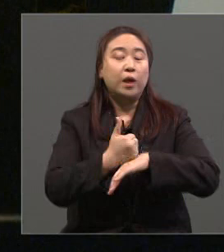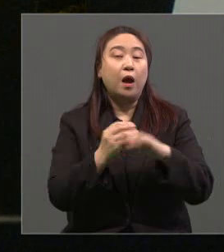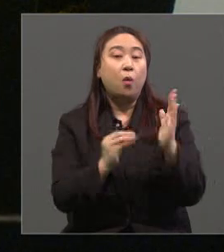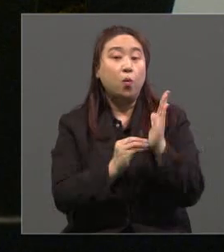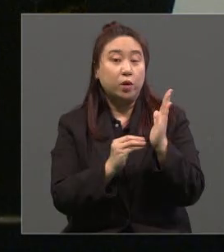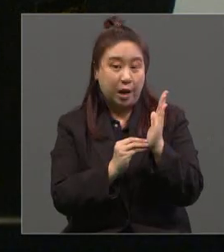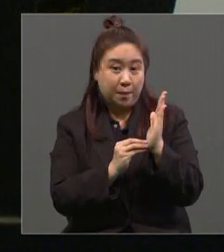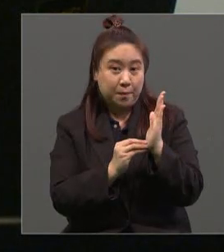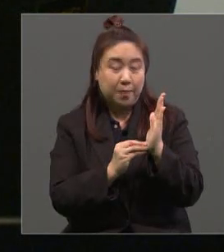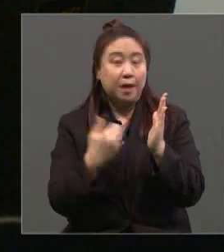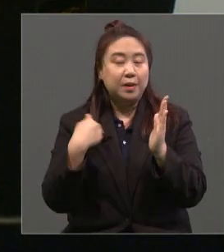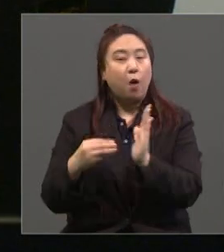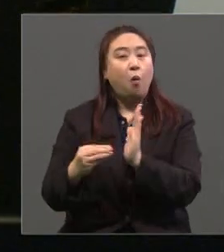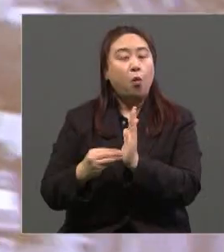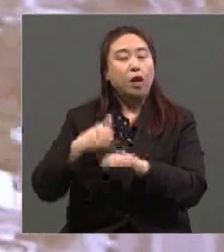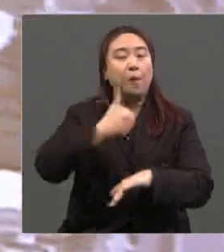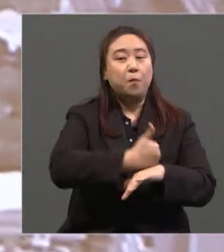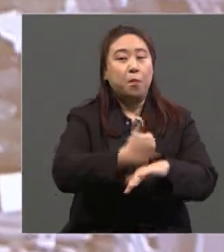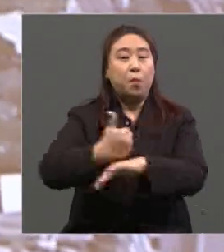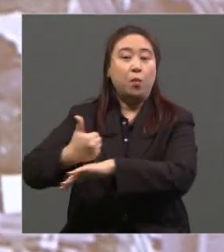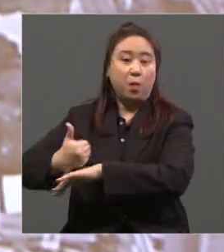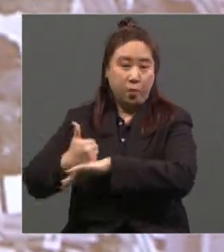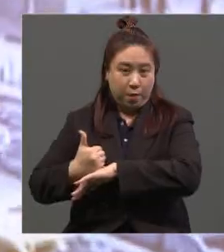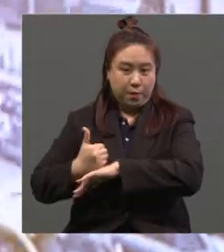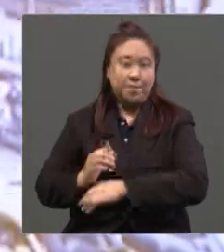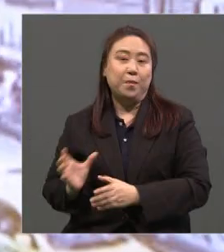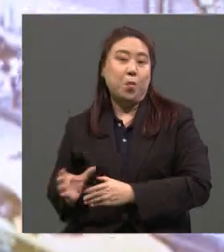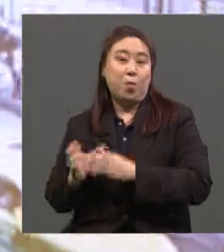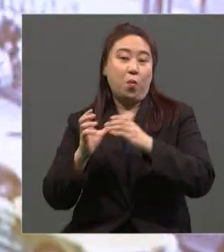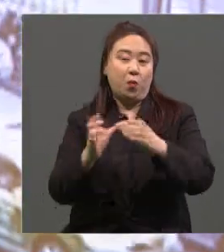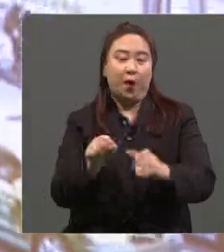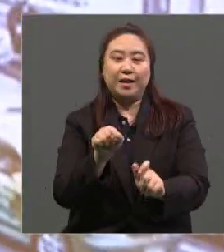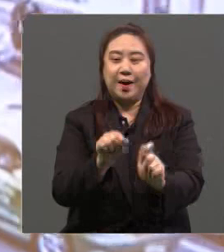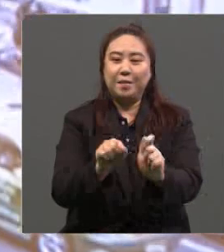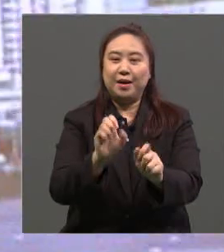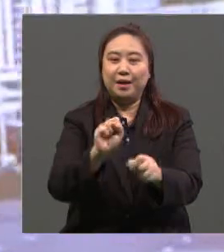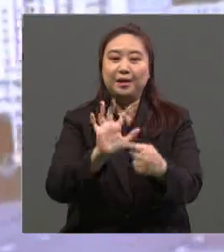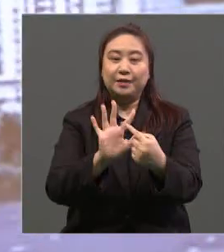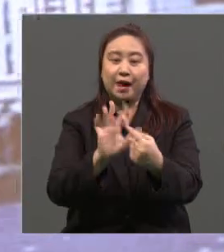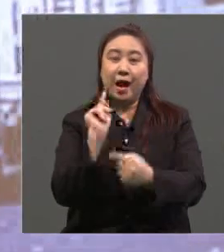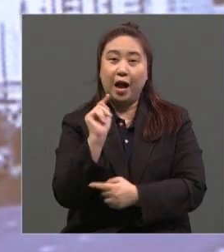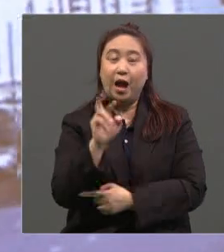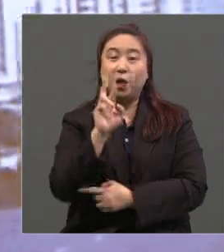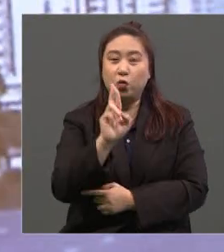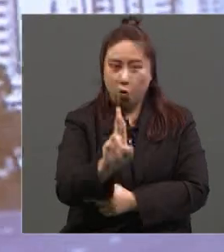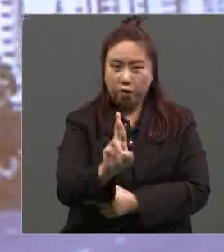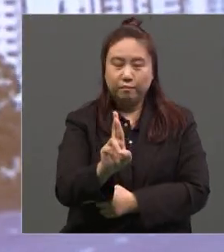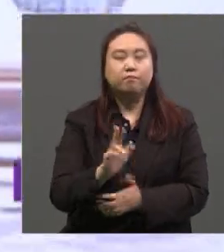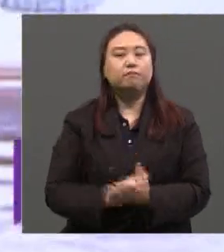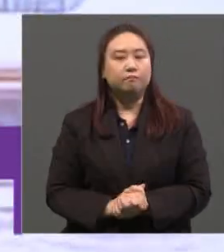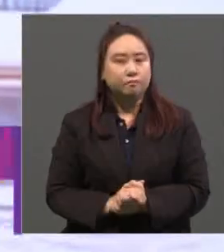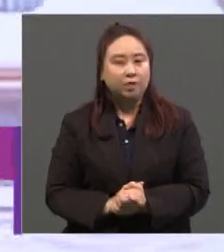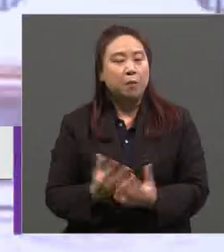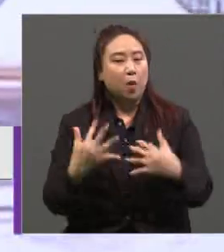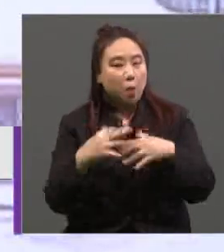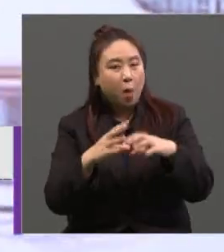พมหานครพร้อมด้วยผู้บริหารกทมค่ะก็ลงพื้นที่ไปที่เขตสาทรตามนโยบายผู้ว่าสัญจร50เขตนะคะไปเ